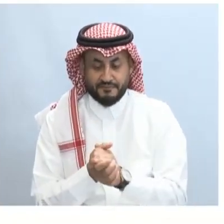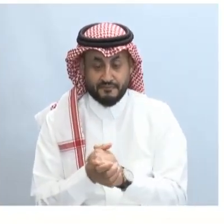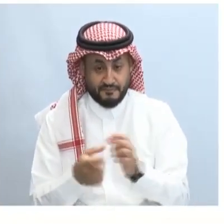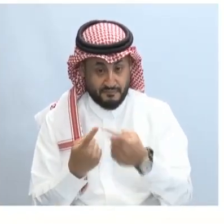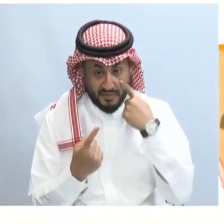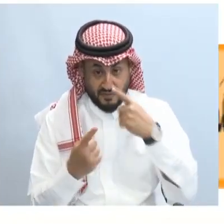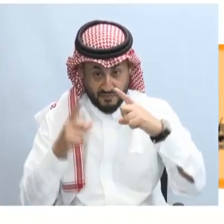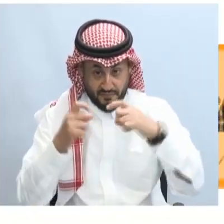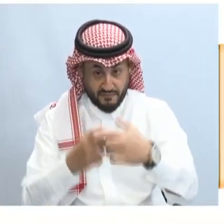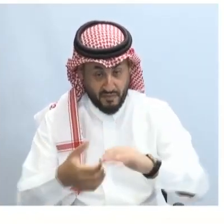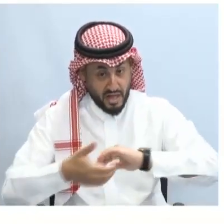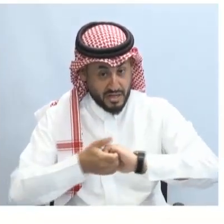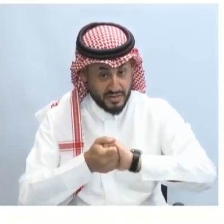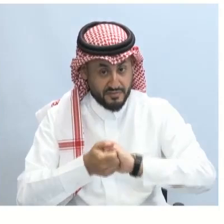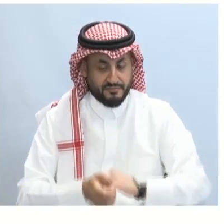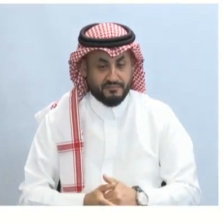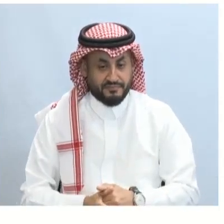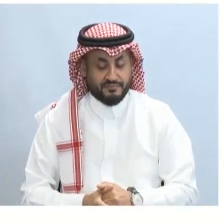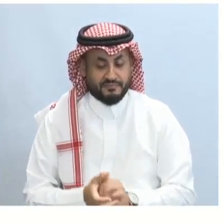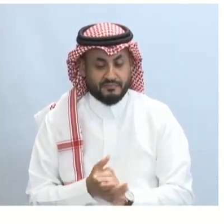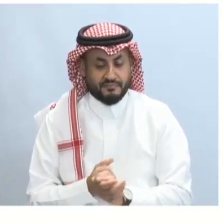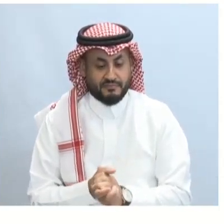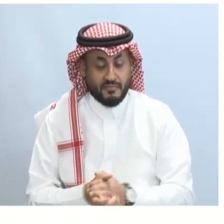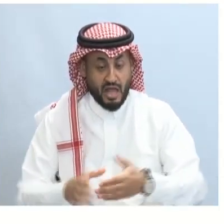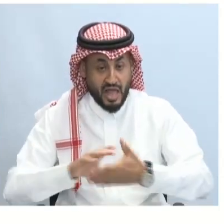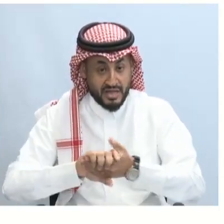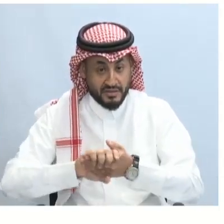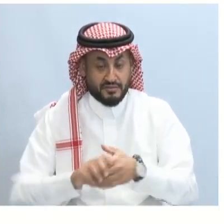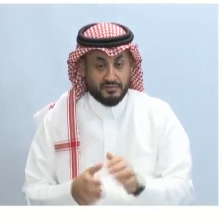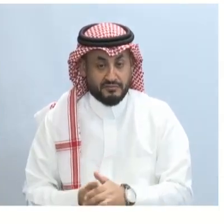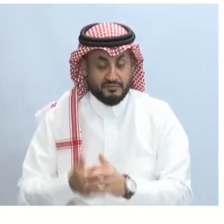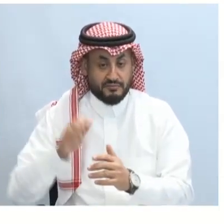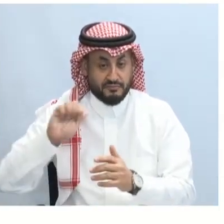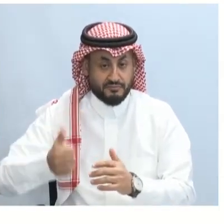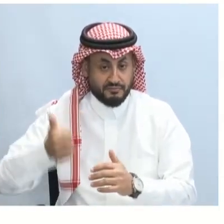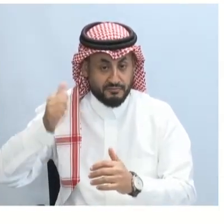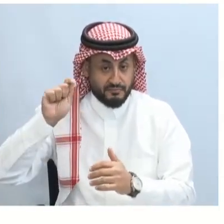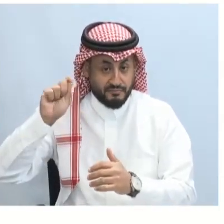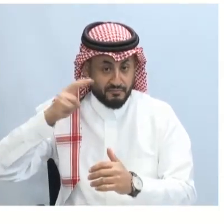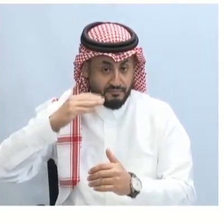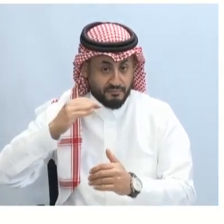اصافحه اصافحوا وصافح واخي عند ملاقاته